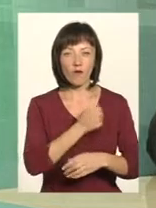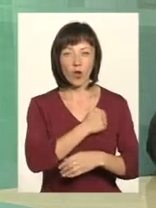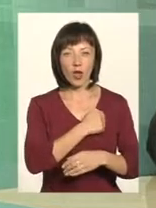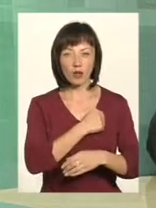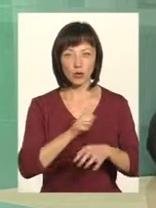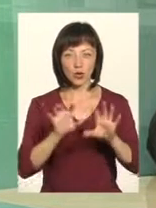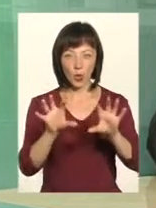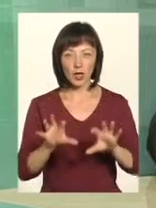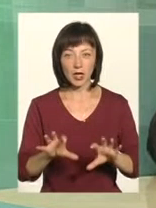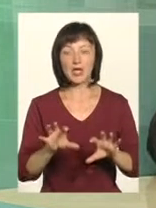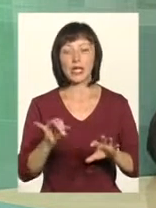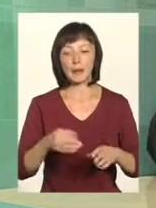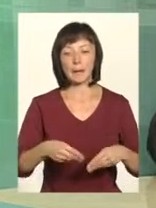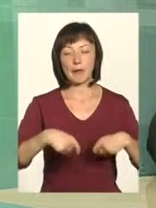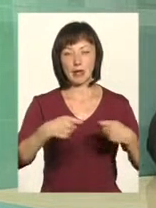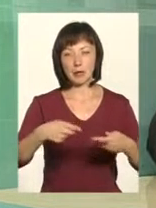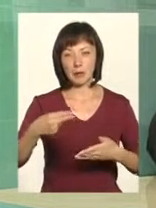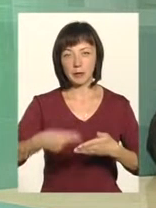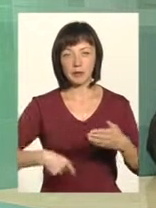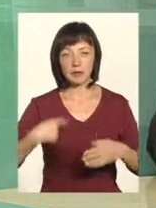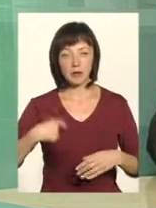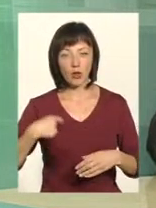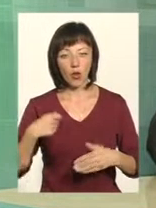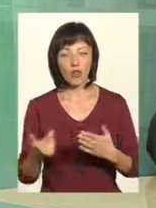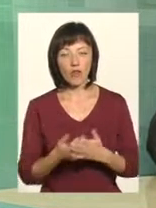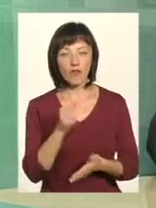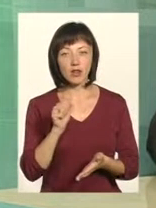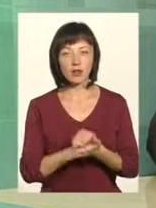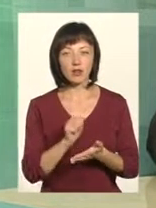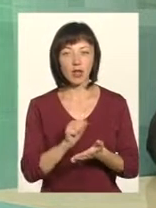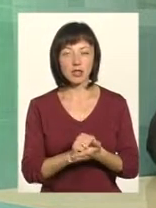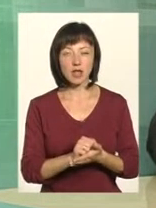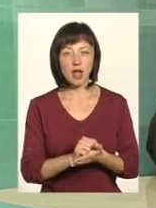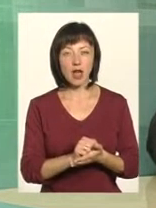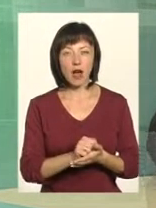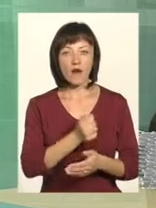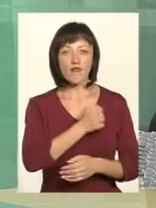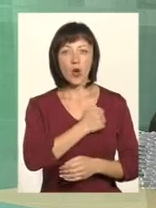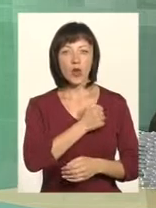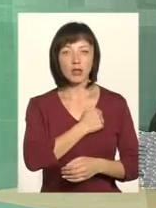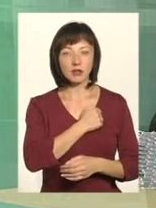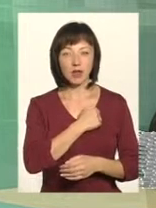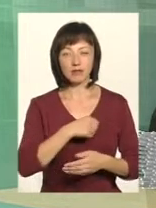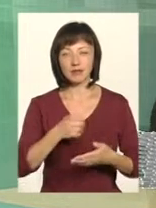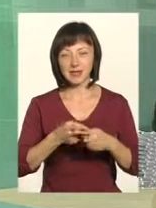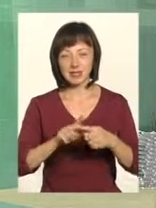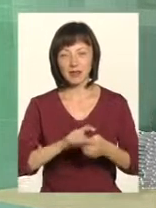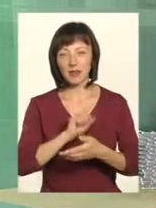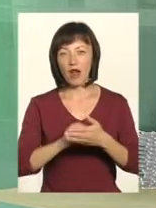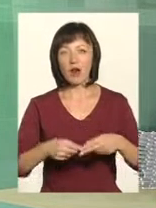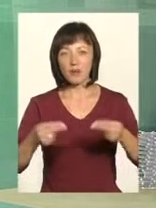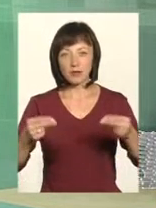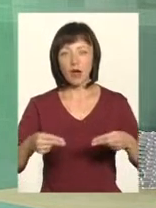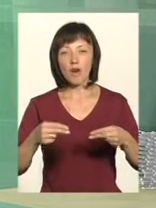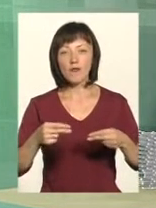президенту. Нова редакція воєнної доктрини – це документ, який фактично окреслює